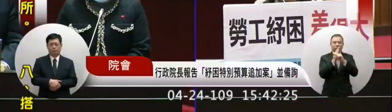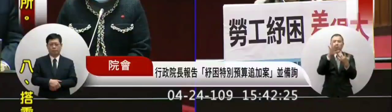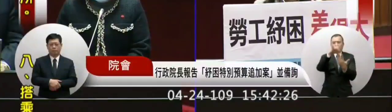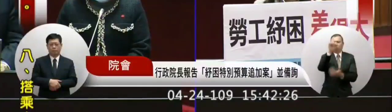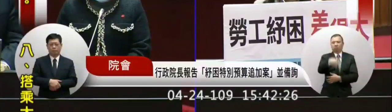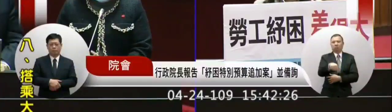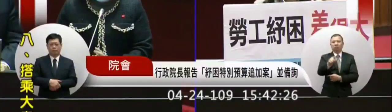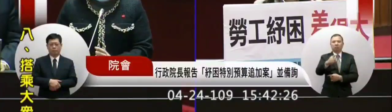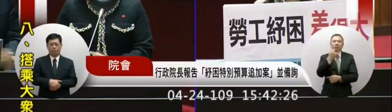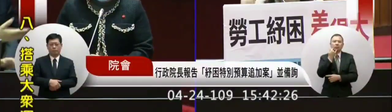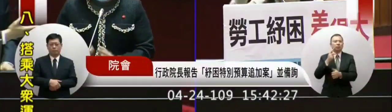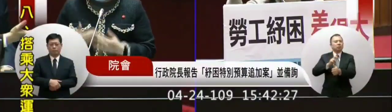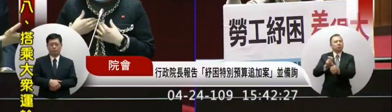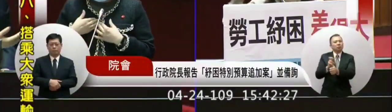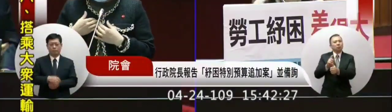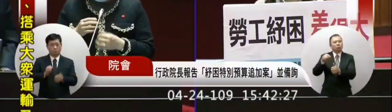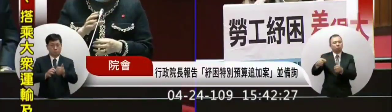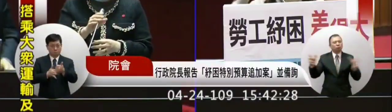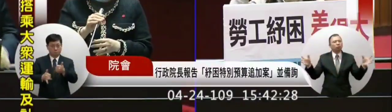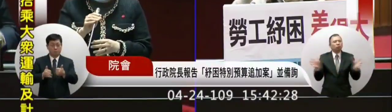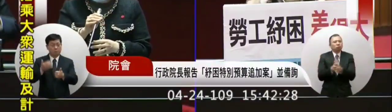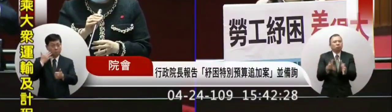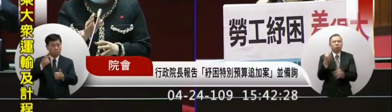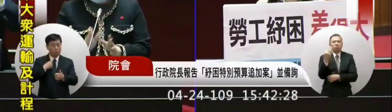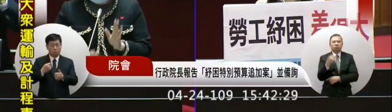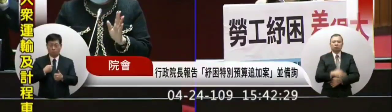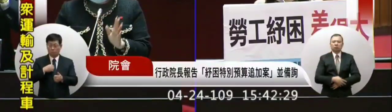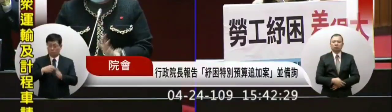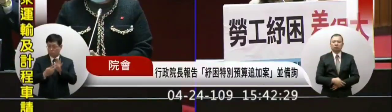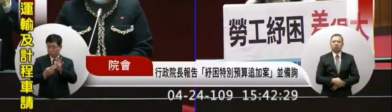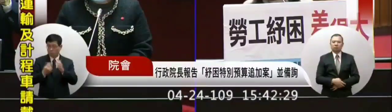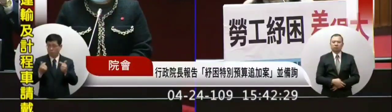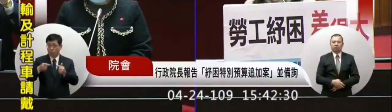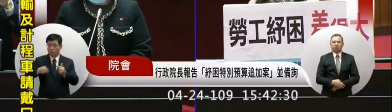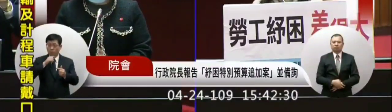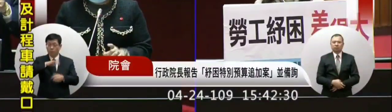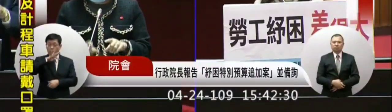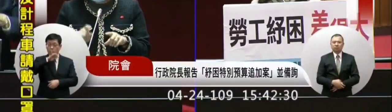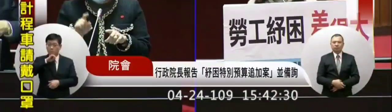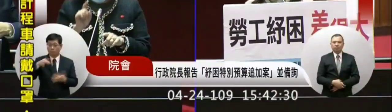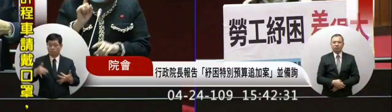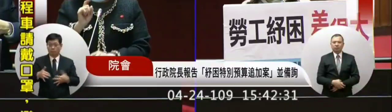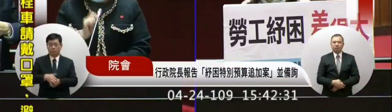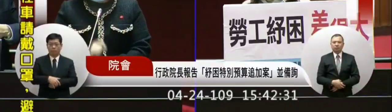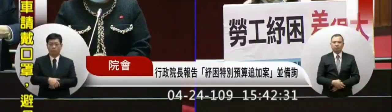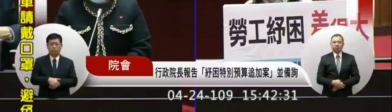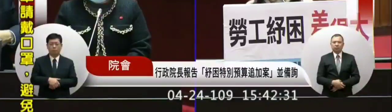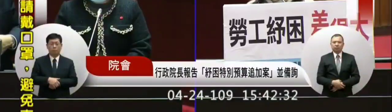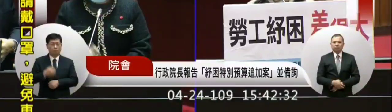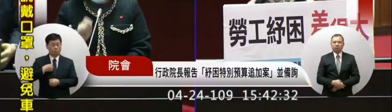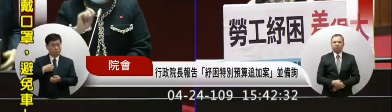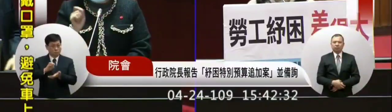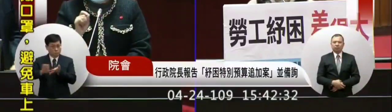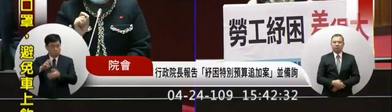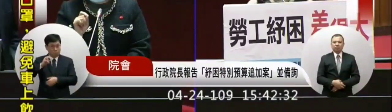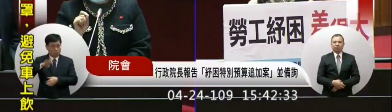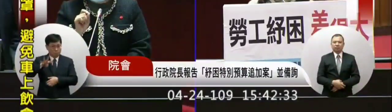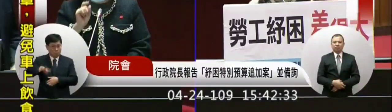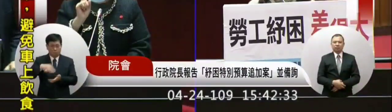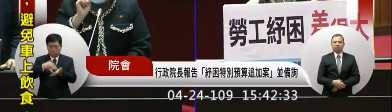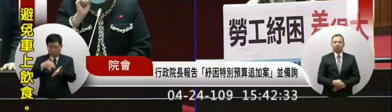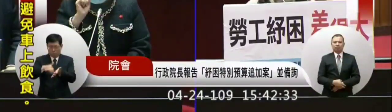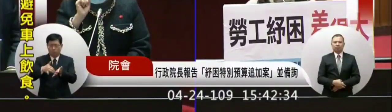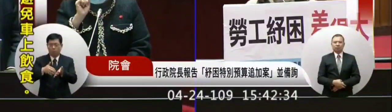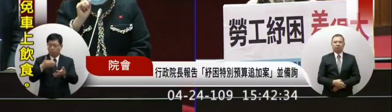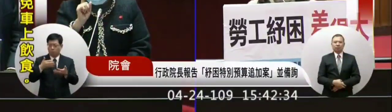顾的劳工。这是第一个诉求。 说明一下好不好？那个有关于年纪的问题，其实我那24000，我统计过